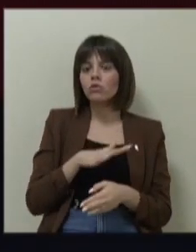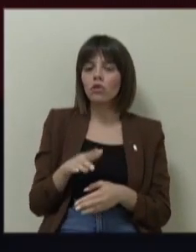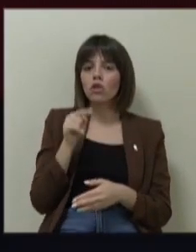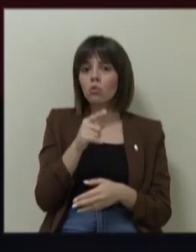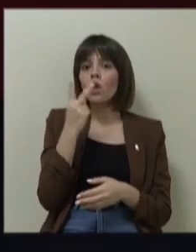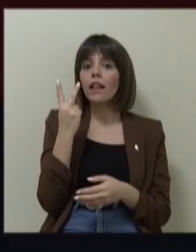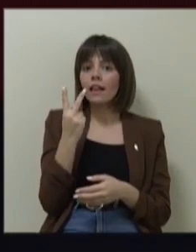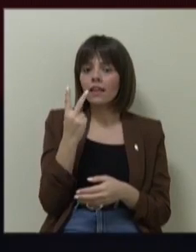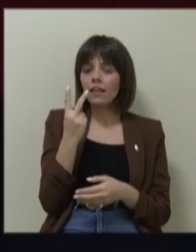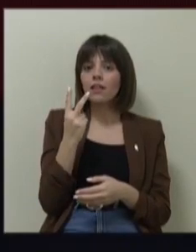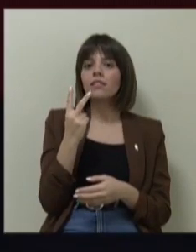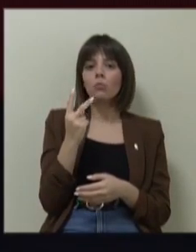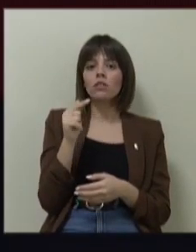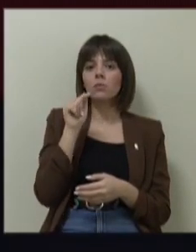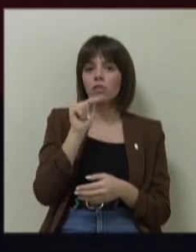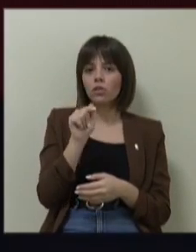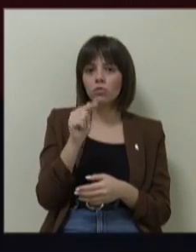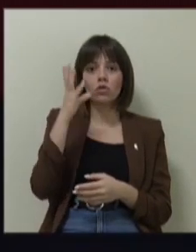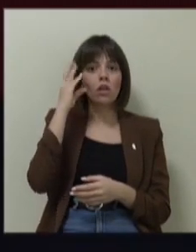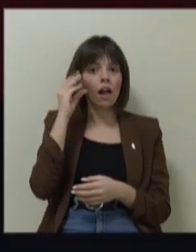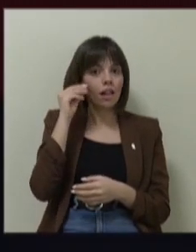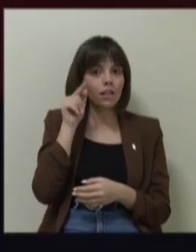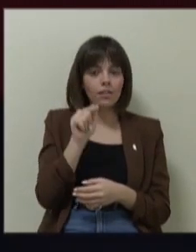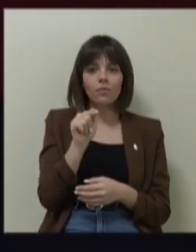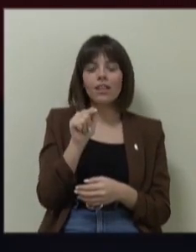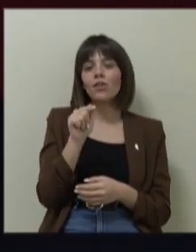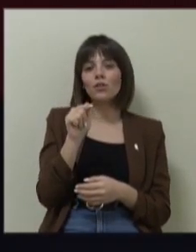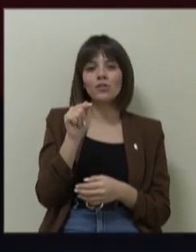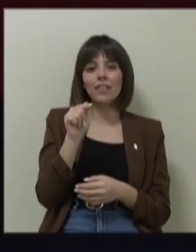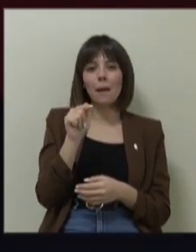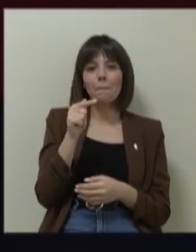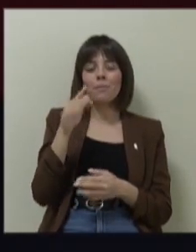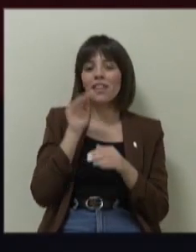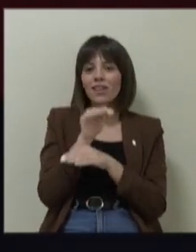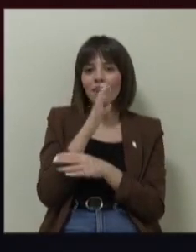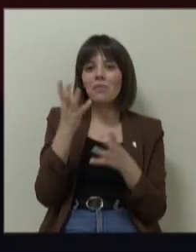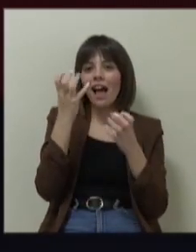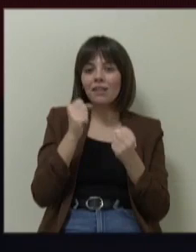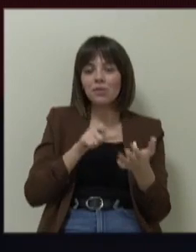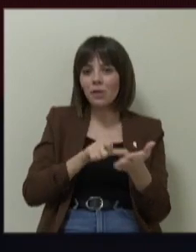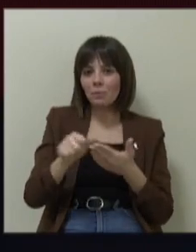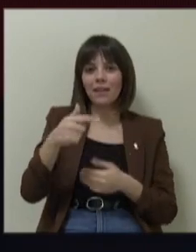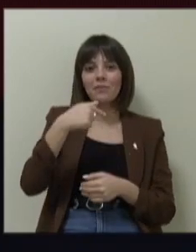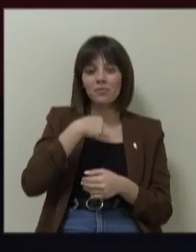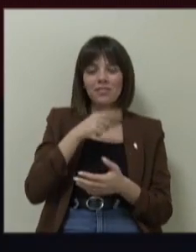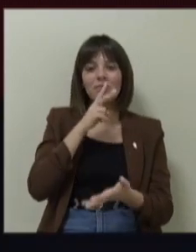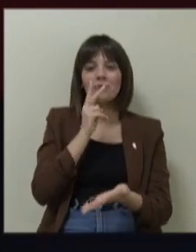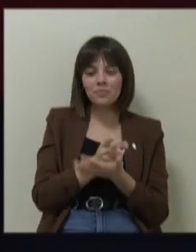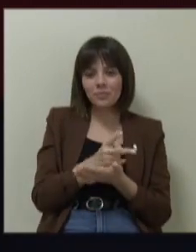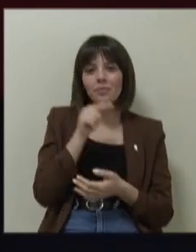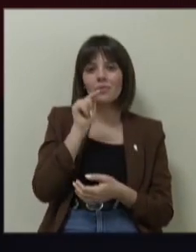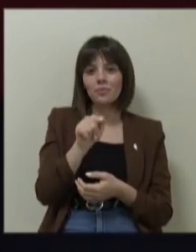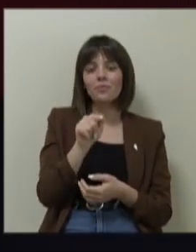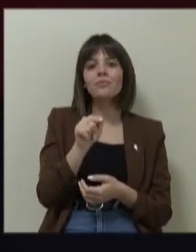iki algı, yaşamda aldığımız tüm kararları, sevinç kaynaklarımızı ve